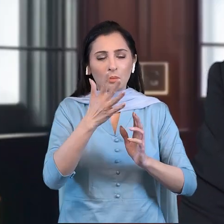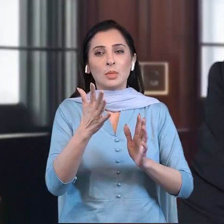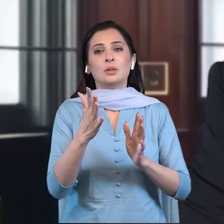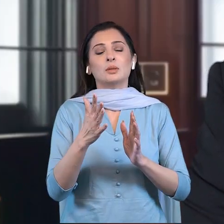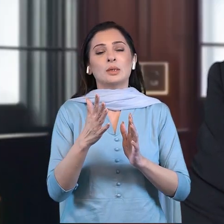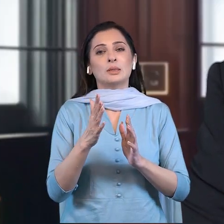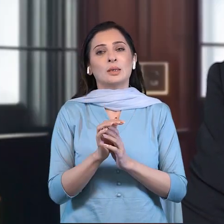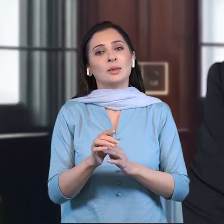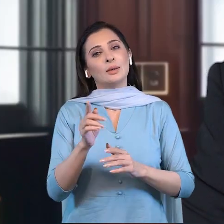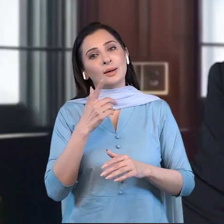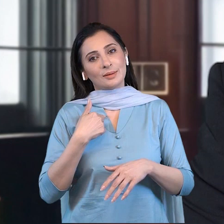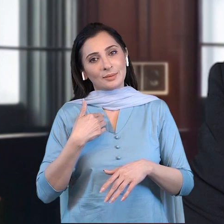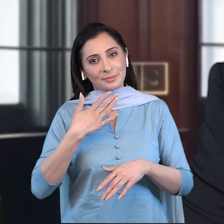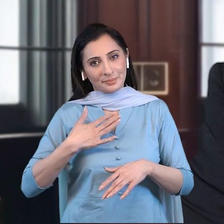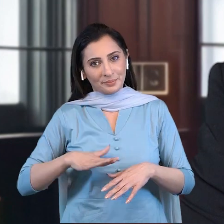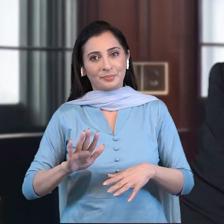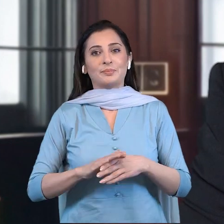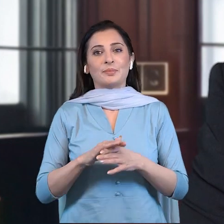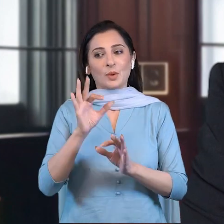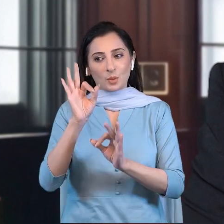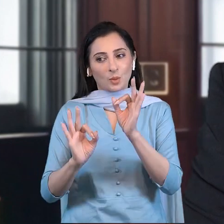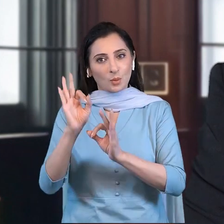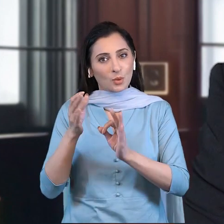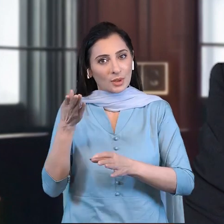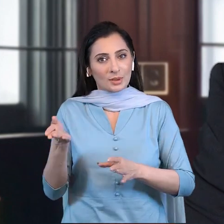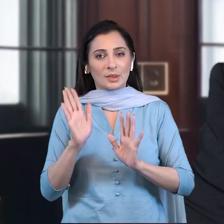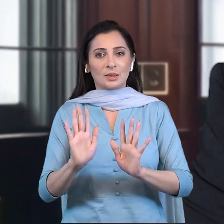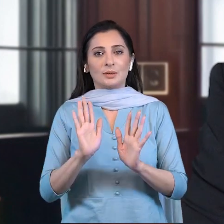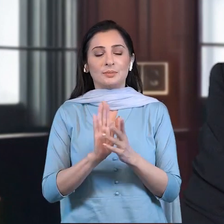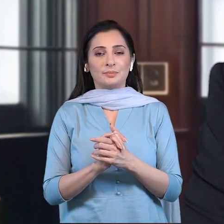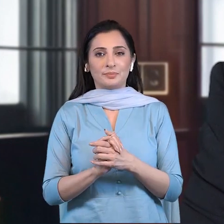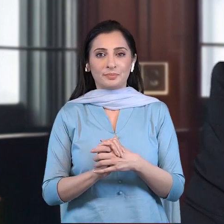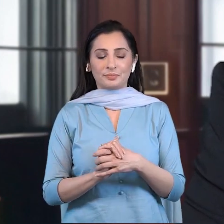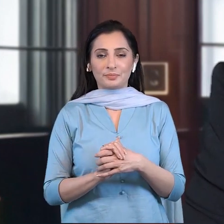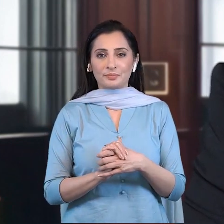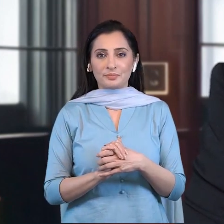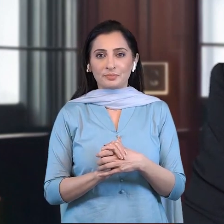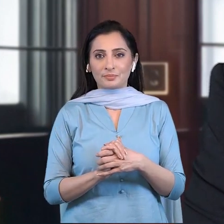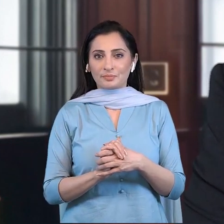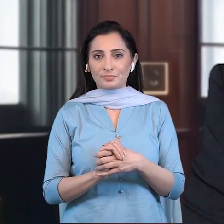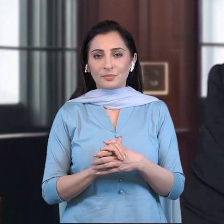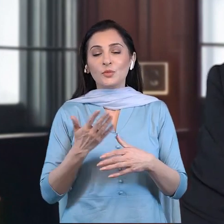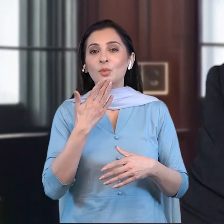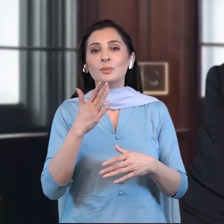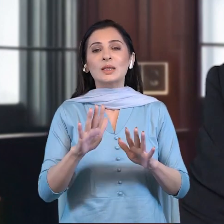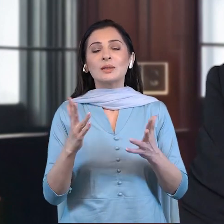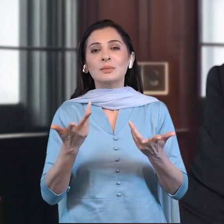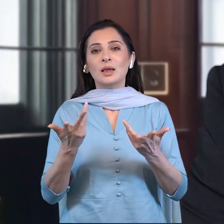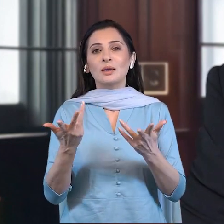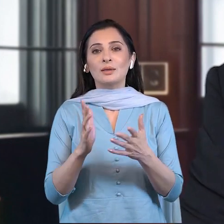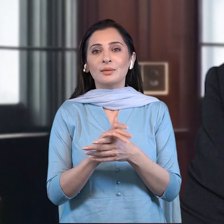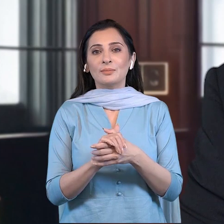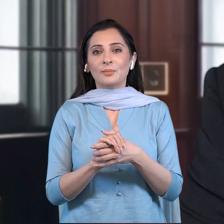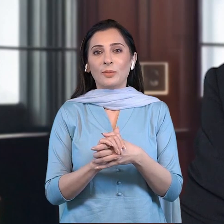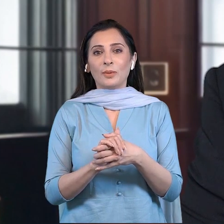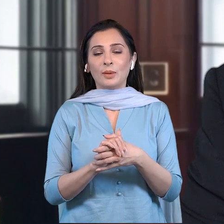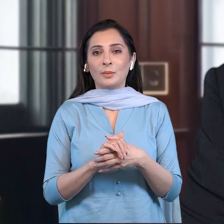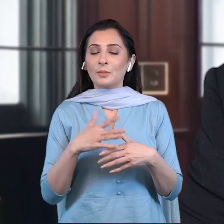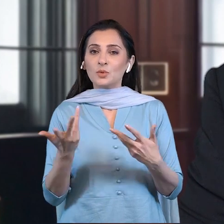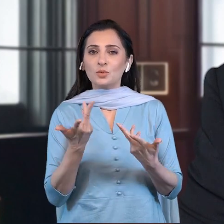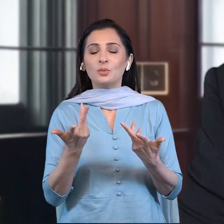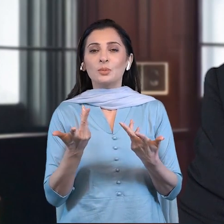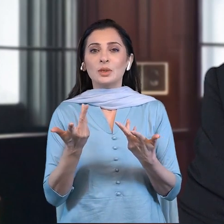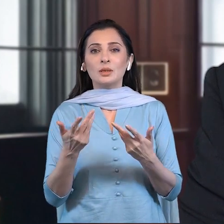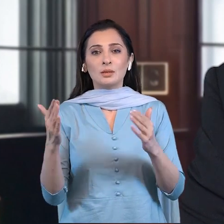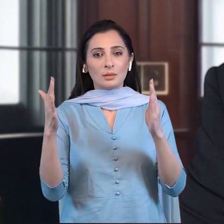تو مقصد یہی ہے کہ جو گھر کی بات ہے، جو گھر کی پرائیویسی ہے، جو باتیں ہیں وہ